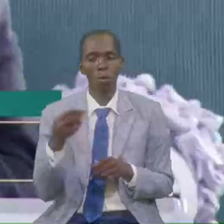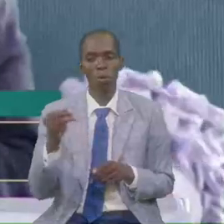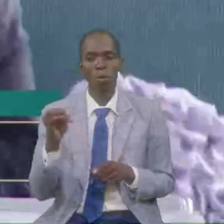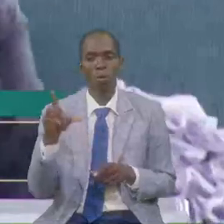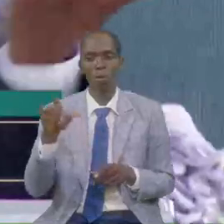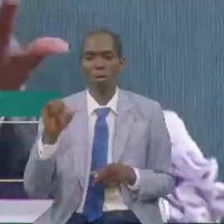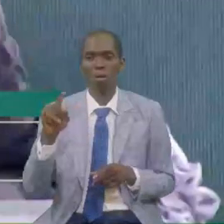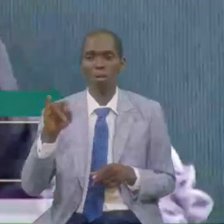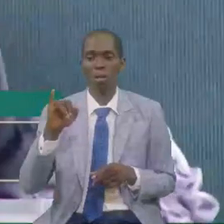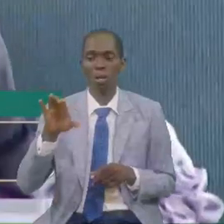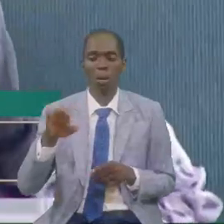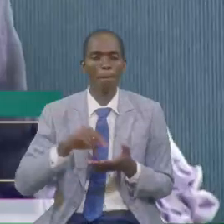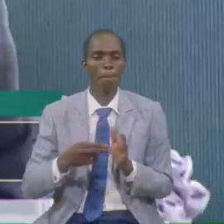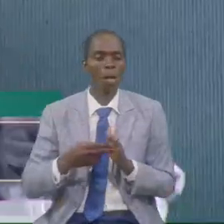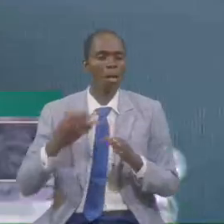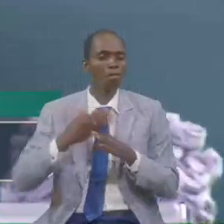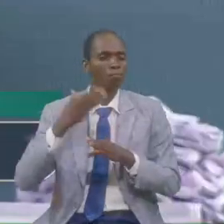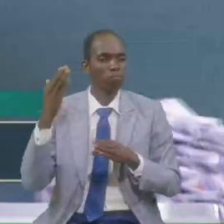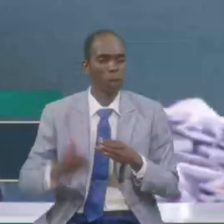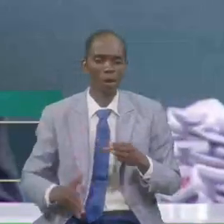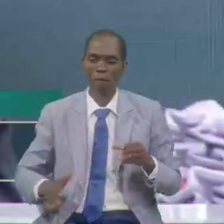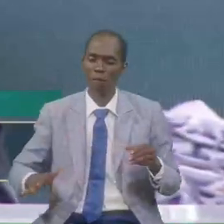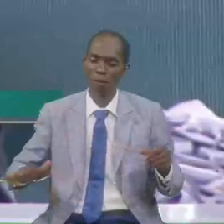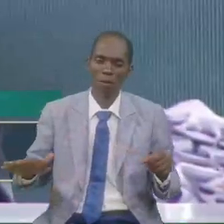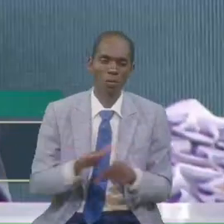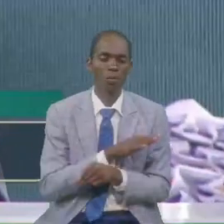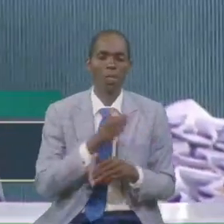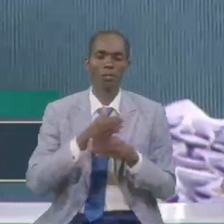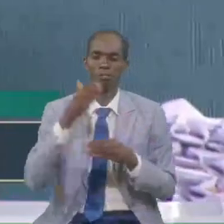Holistique veut dire complet, total et complète.